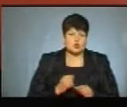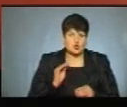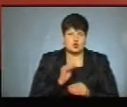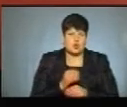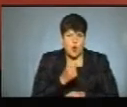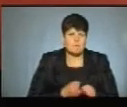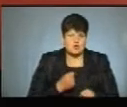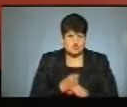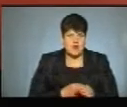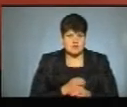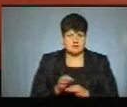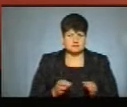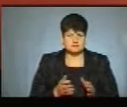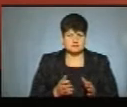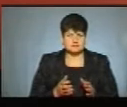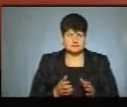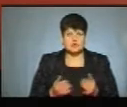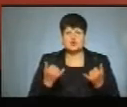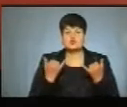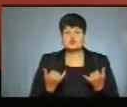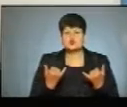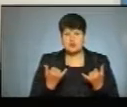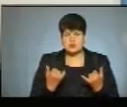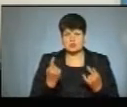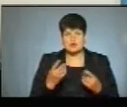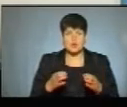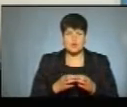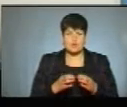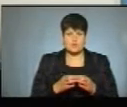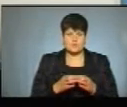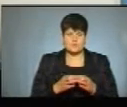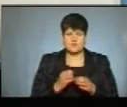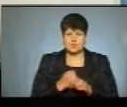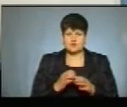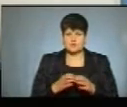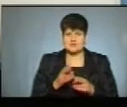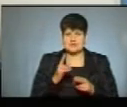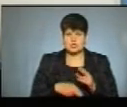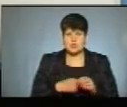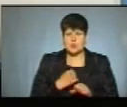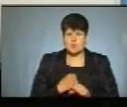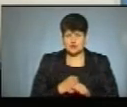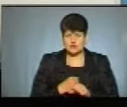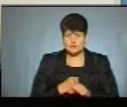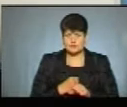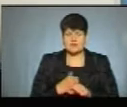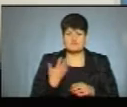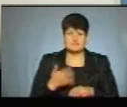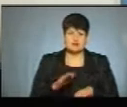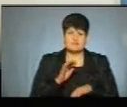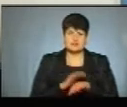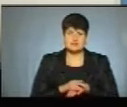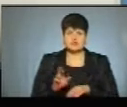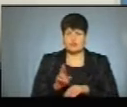цей законопроект? Так. Буквально сьогодні одна з робочих груп закінчила свою роботу. І вже фактично в